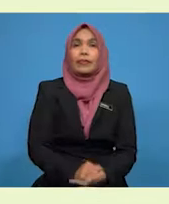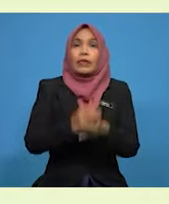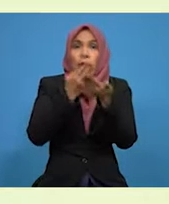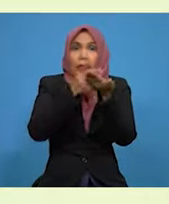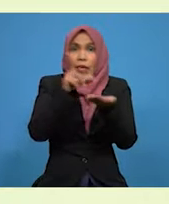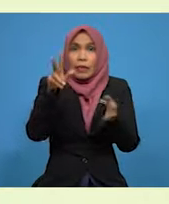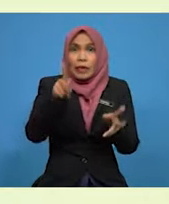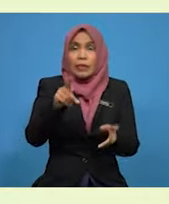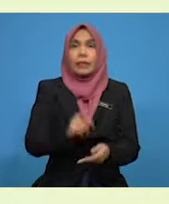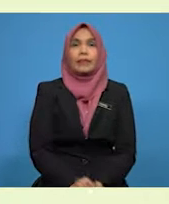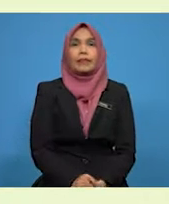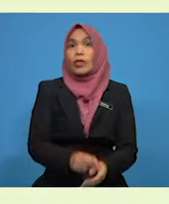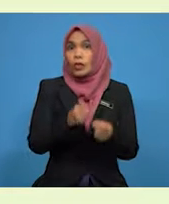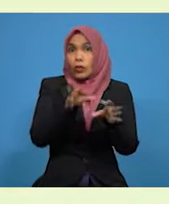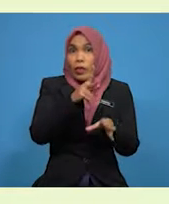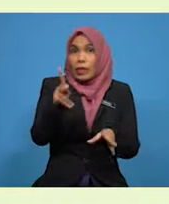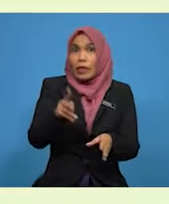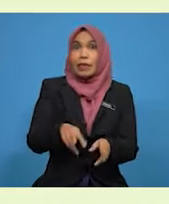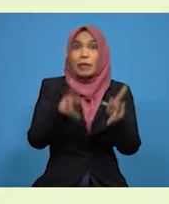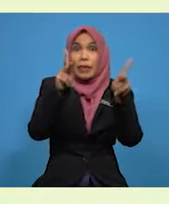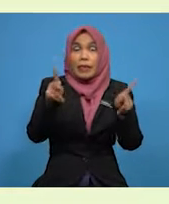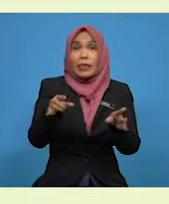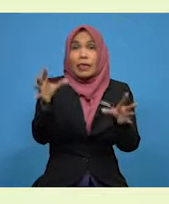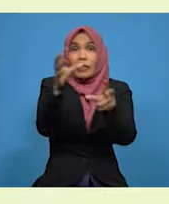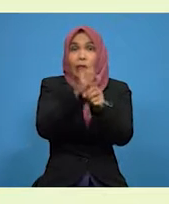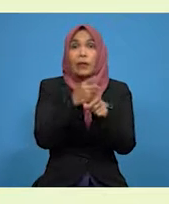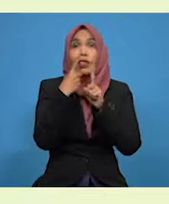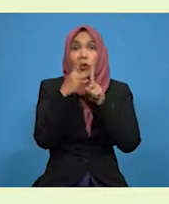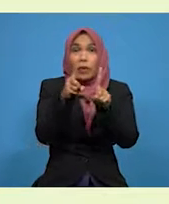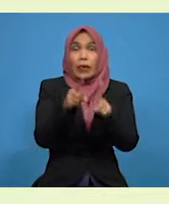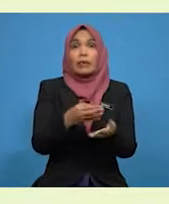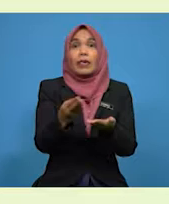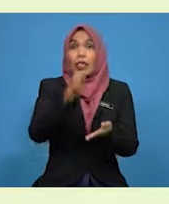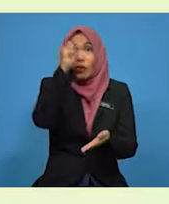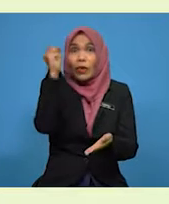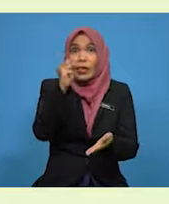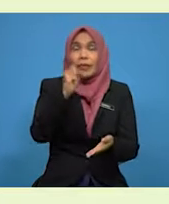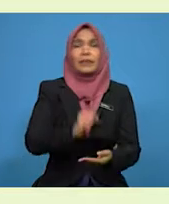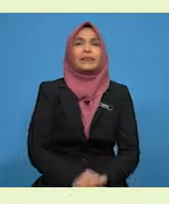Baiklah pelajar, sudahkah pelajar mendapat jawapan bagi soalan yang diberikan tadi?